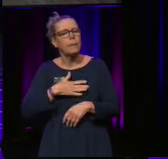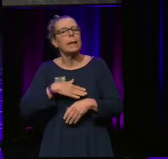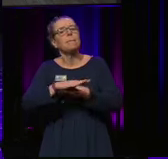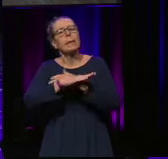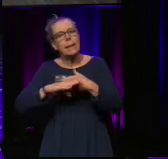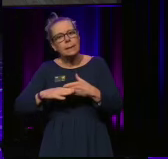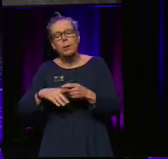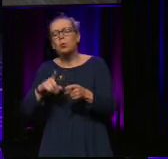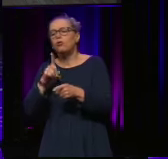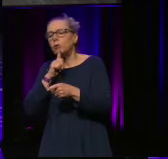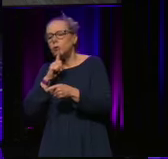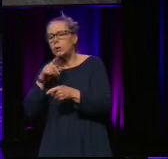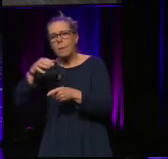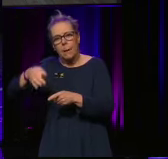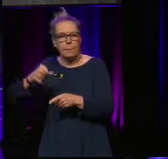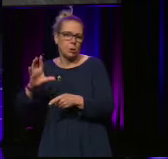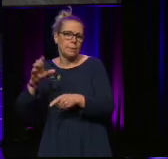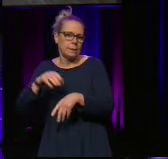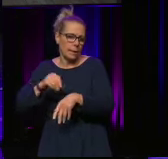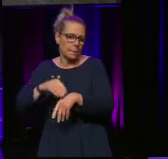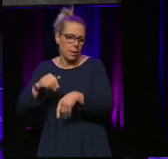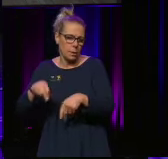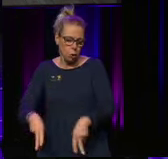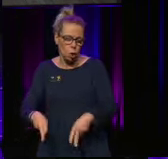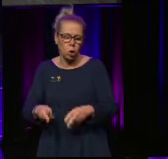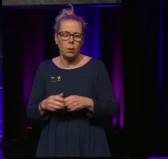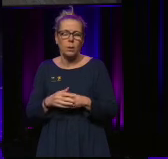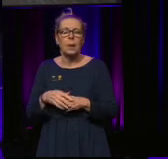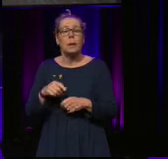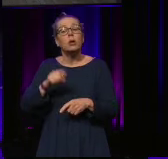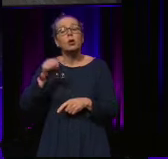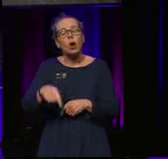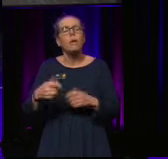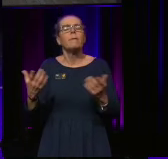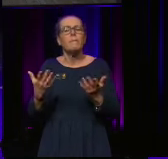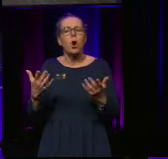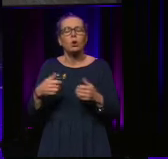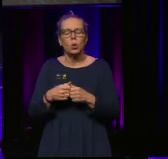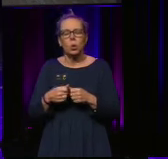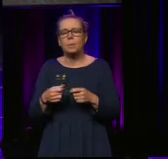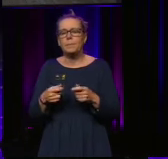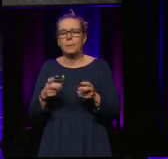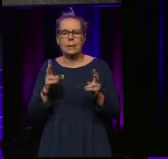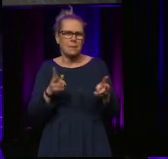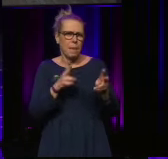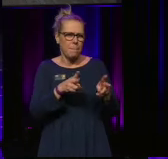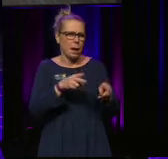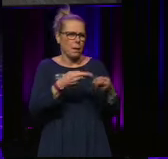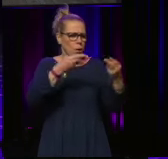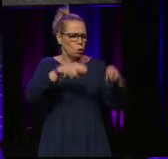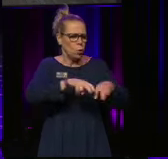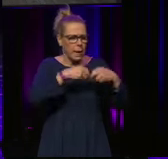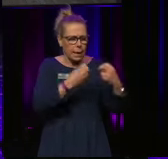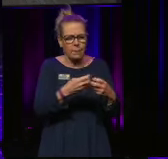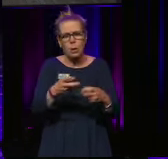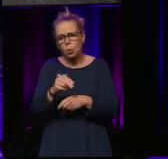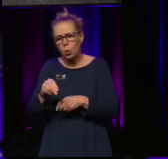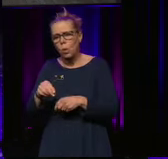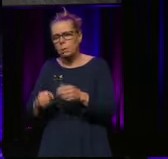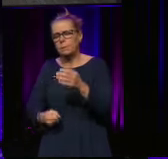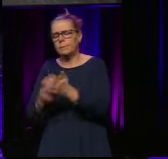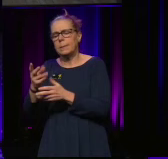tysta public service i Sverige också. Det kravet skulle kunna vara att man inrättar på samma sätt som en domarnämnd, så inrättar man en nämnd